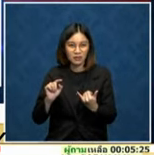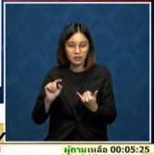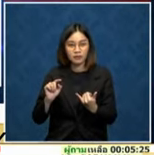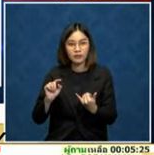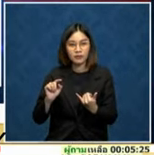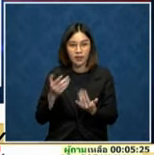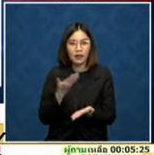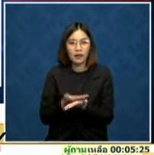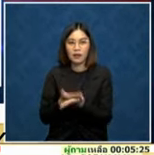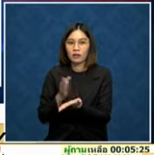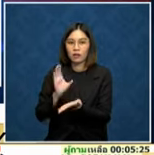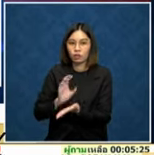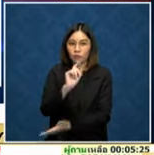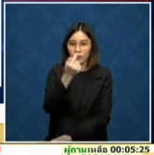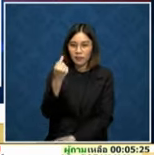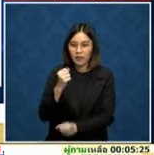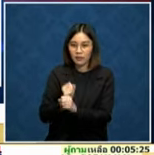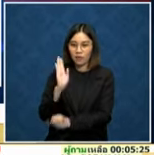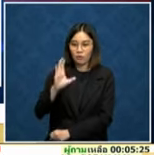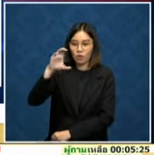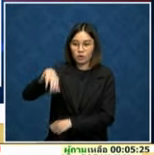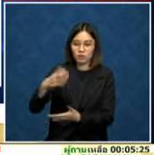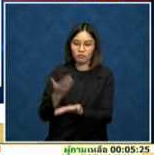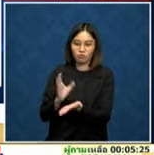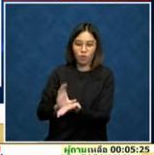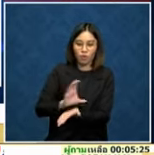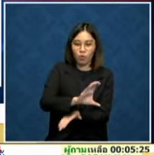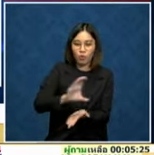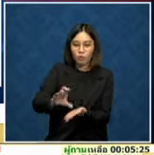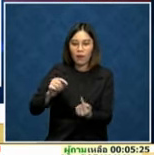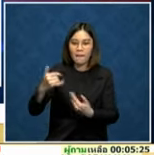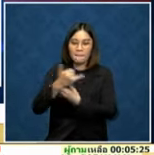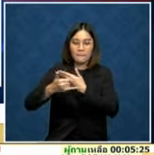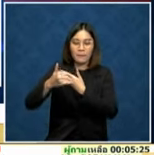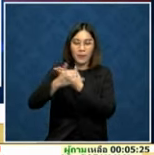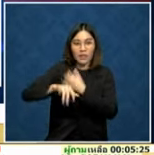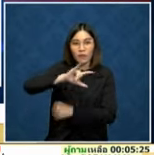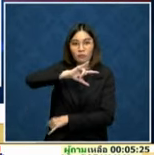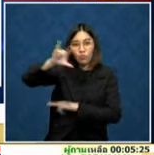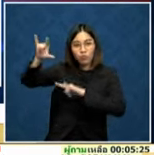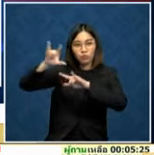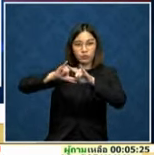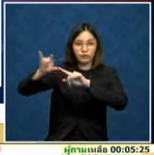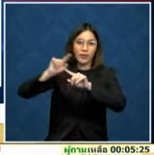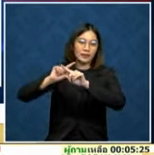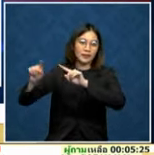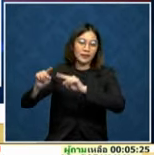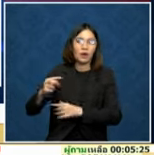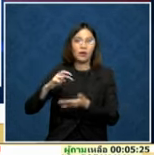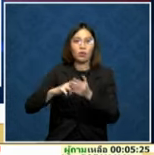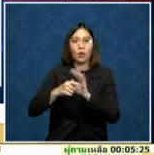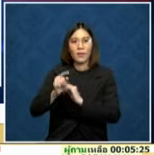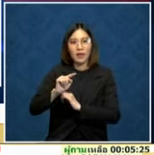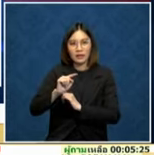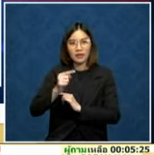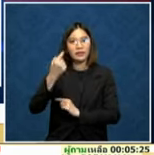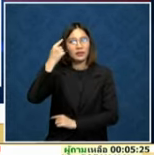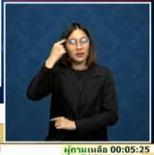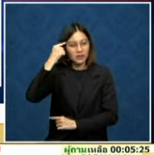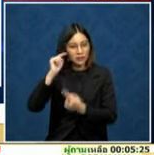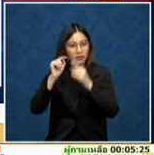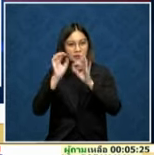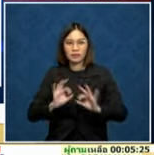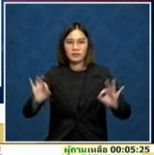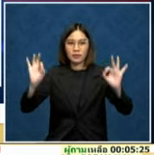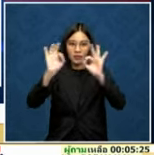งแหงเงทุนมาใหม่บริัทตบรรุทข้ชาิ ที่เดทไปต่ประเทศนะครับ Foreign Dairy Investmentถือว่าเป็เรื่องที่เราให้คว